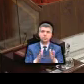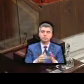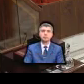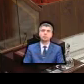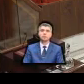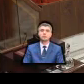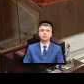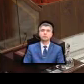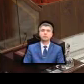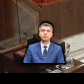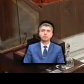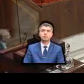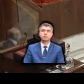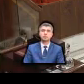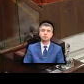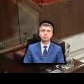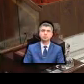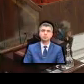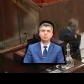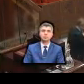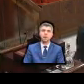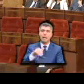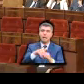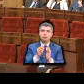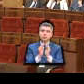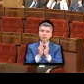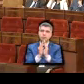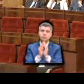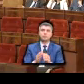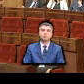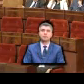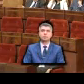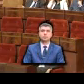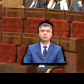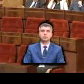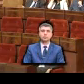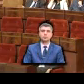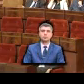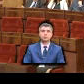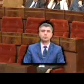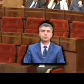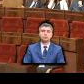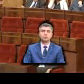اذا تعقيب فريق العداله والتنميه من فضلكم.